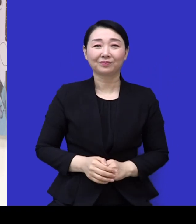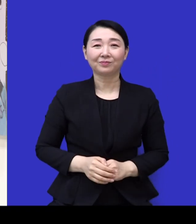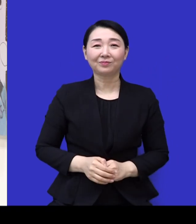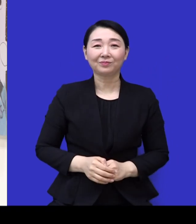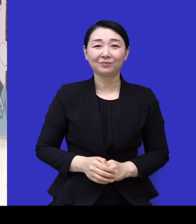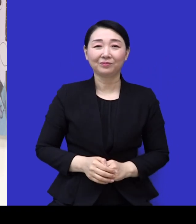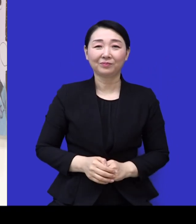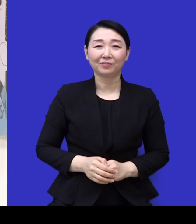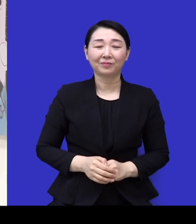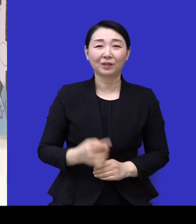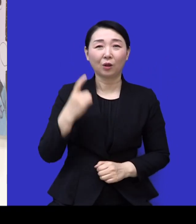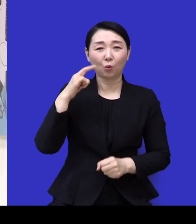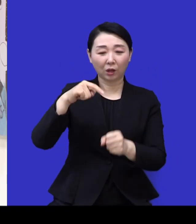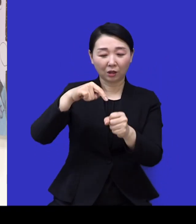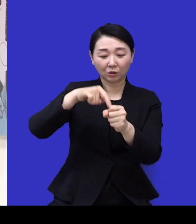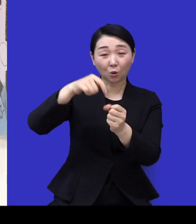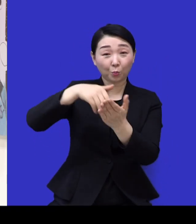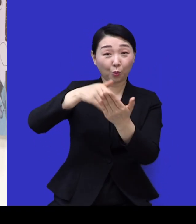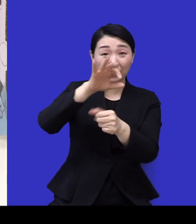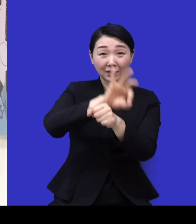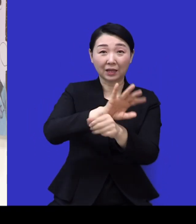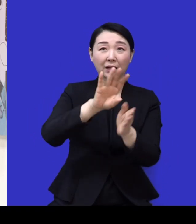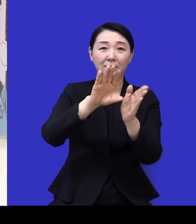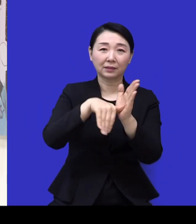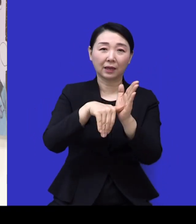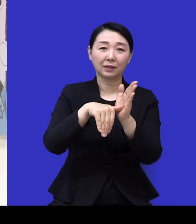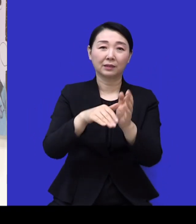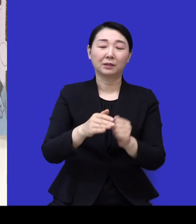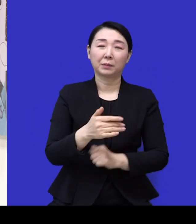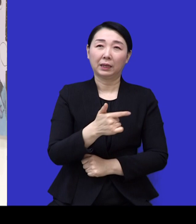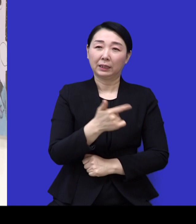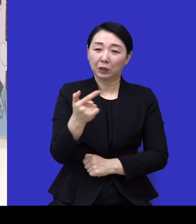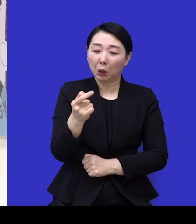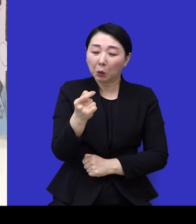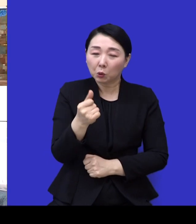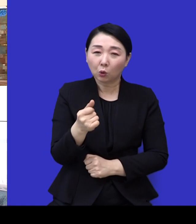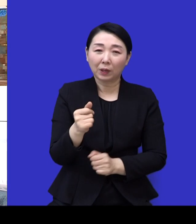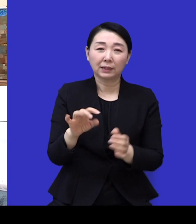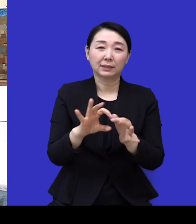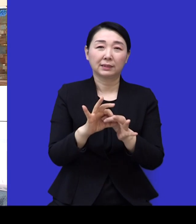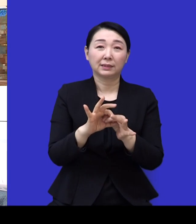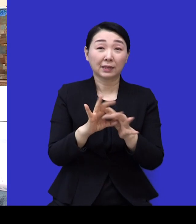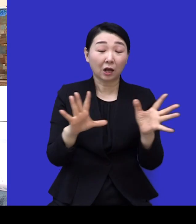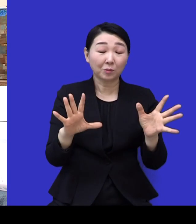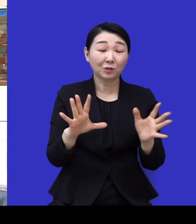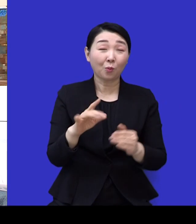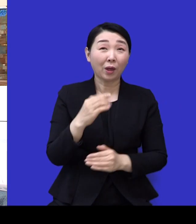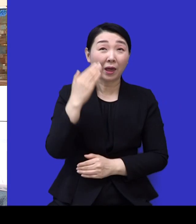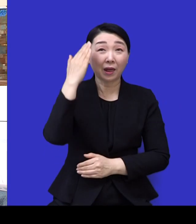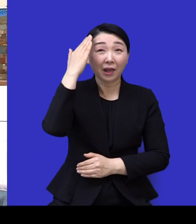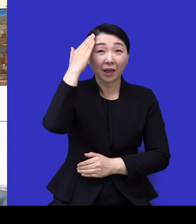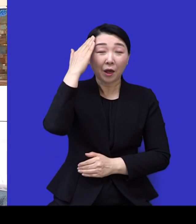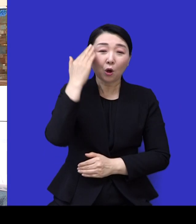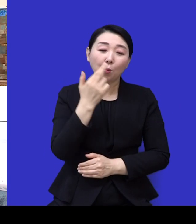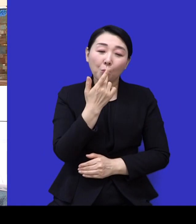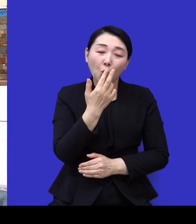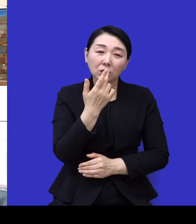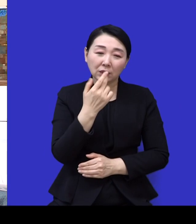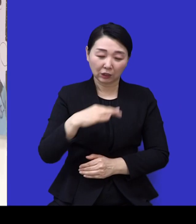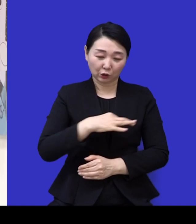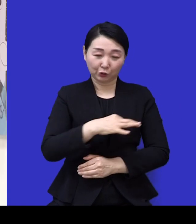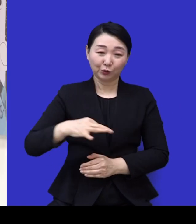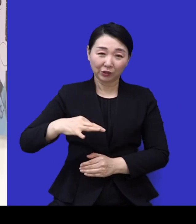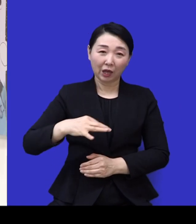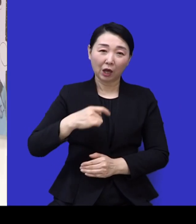이렇게 떡볶이 이렇게 살 때 이렇게 네. 조그만 집, 뭐 크든 조그마든 이렇게 봉지에 담아주잖아요. 검은 봉지에 뭐 순대도 담아주시고 떡볶이도 네네네.